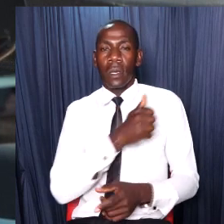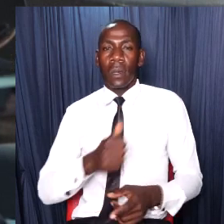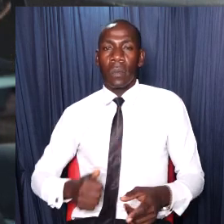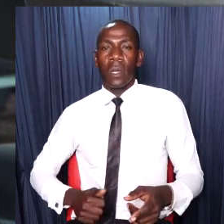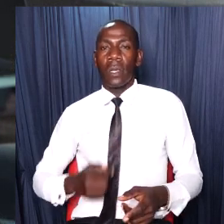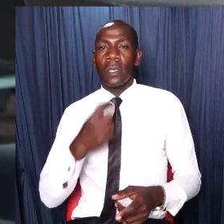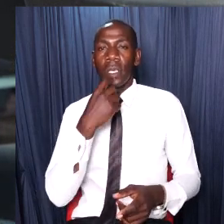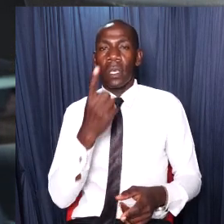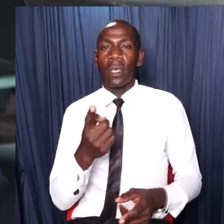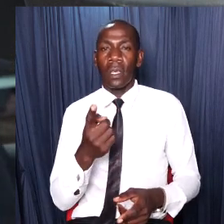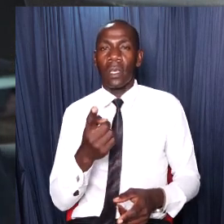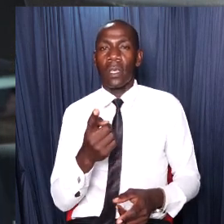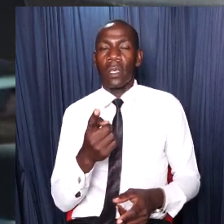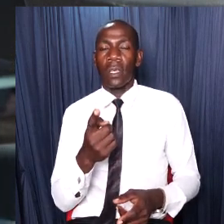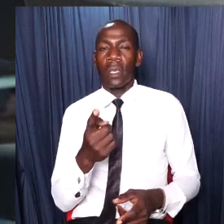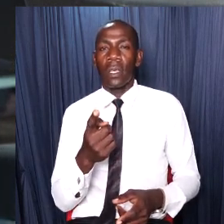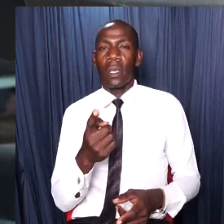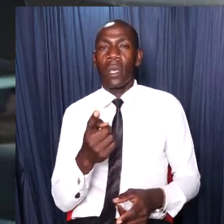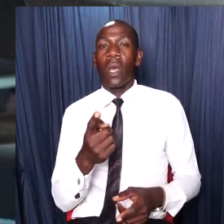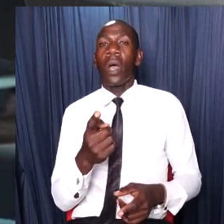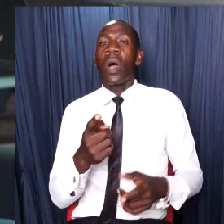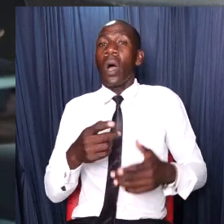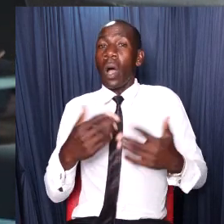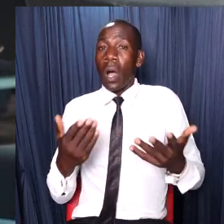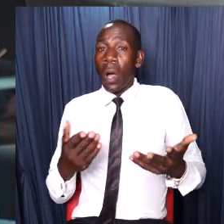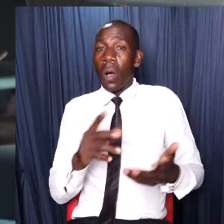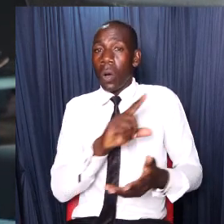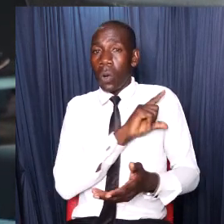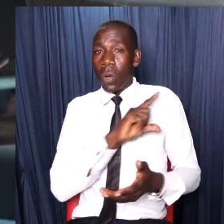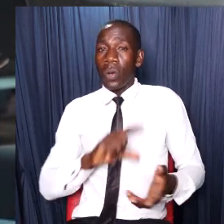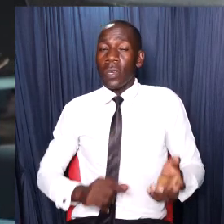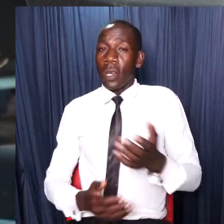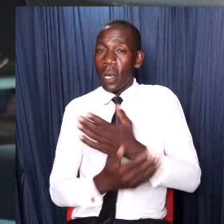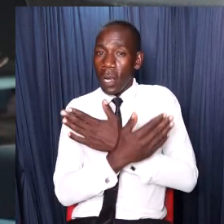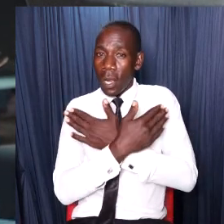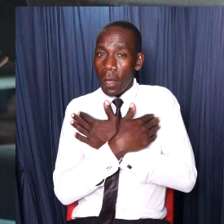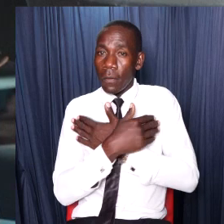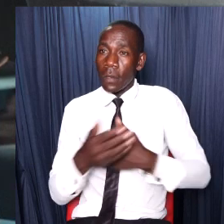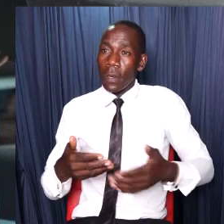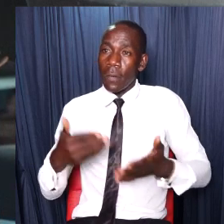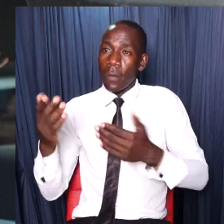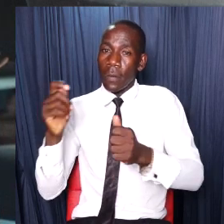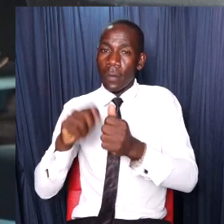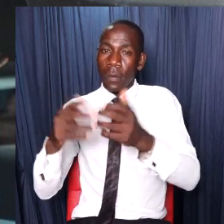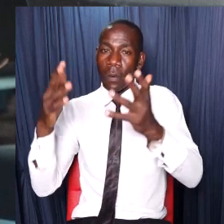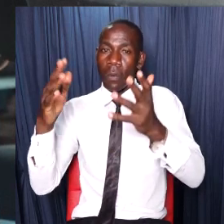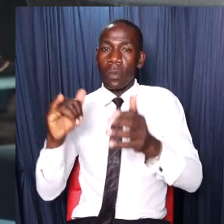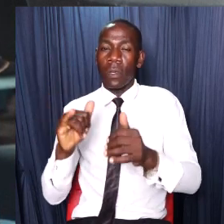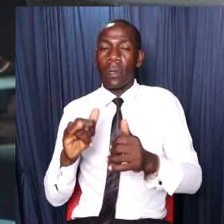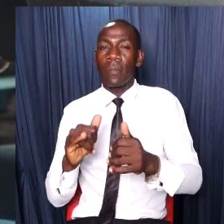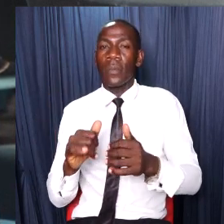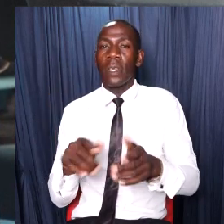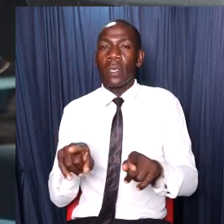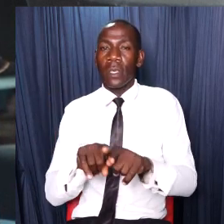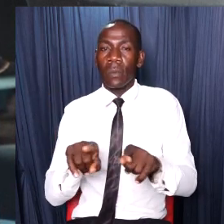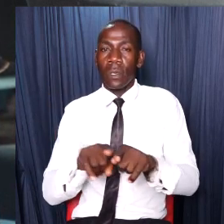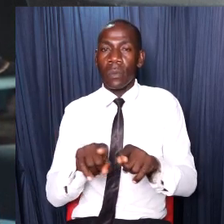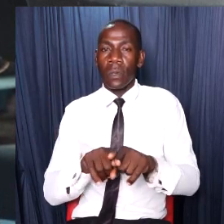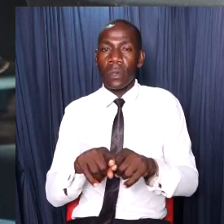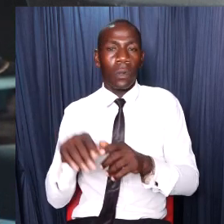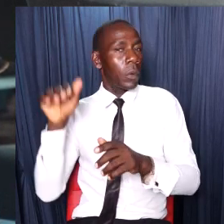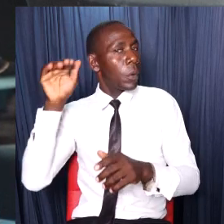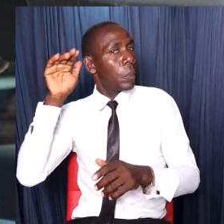Samueli akasema, je, Bwana uzipenda sadaka za kuteketezwa na dhabihu sawasawa